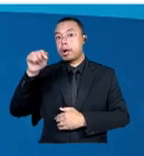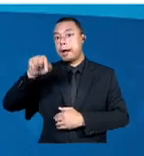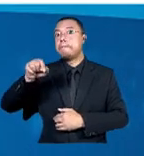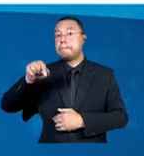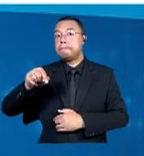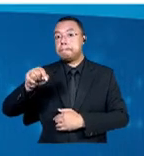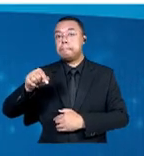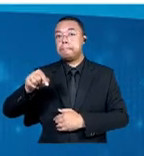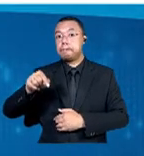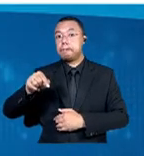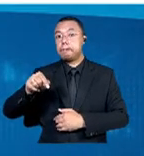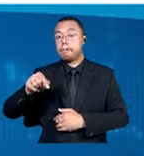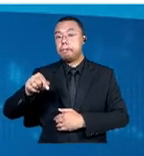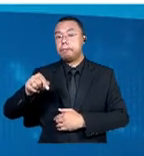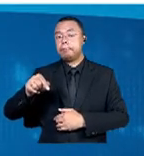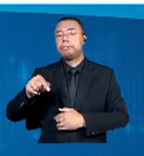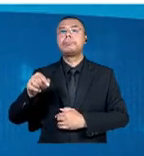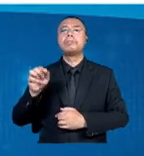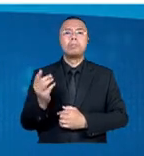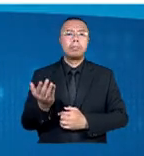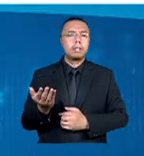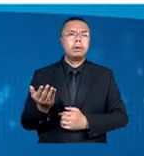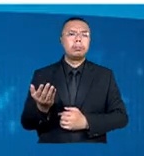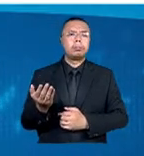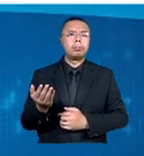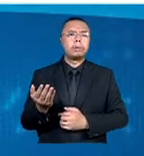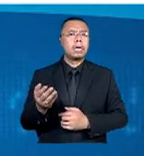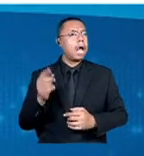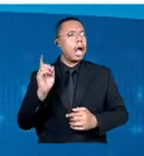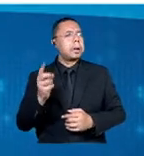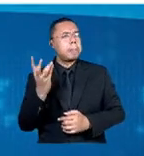Kota Papua ya, Kota Jayapura maksud saya,